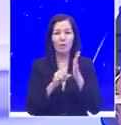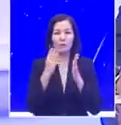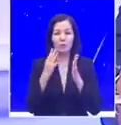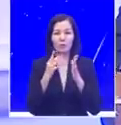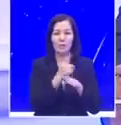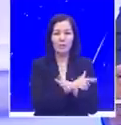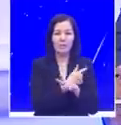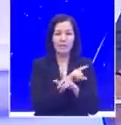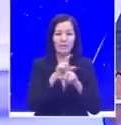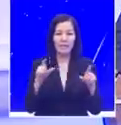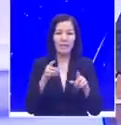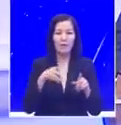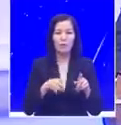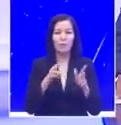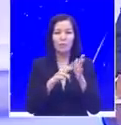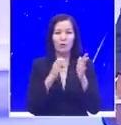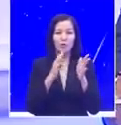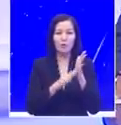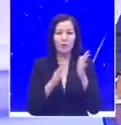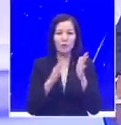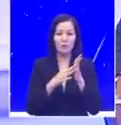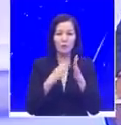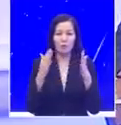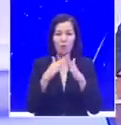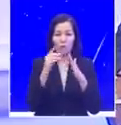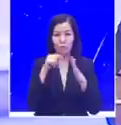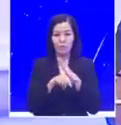стационарлық, 4799-ы үйде жатыр.